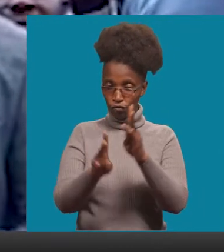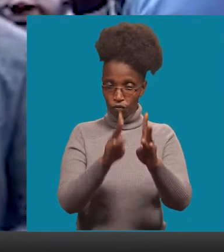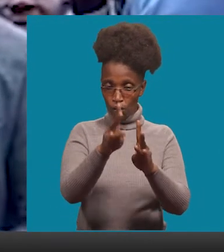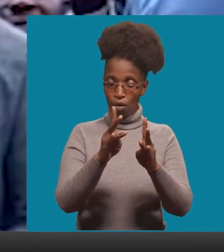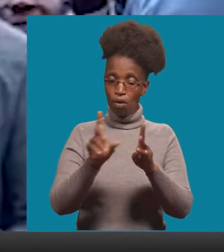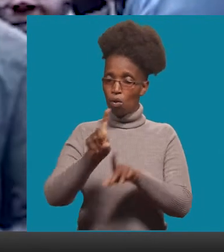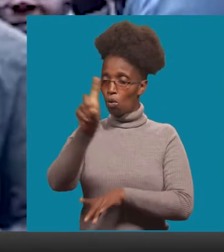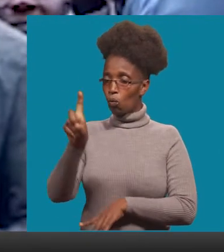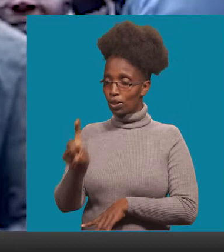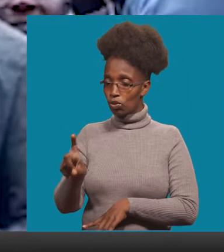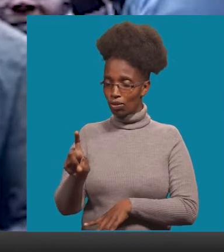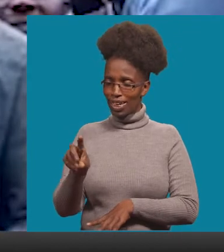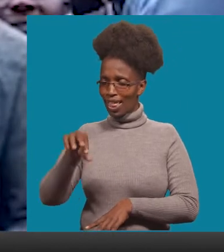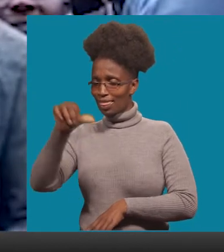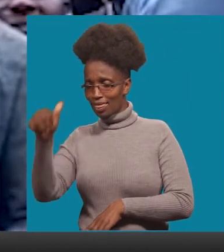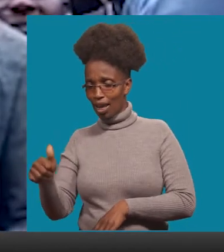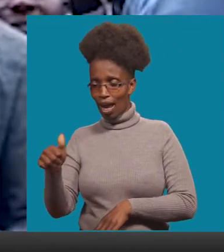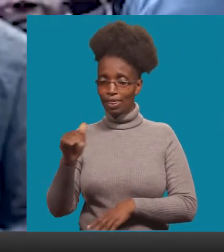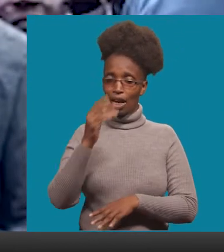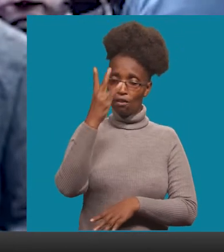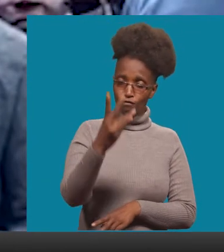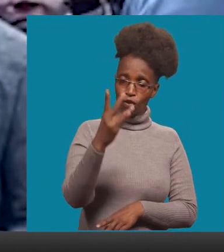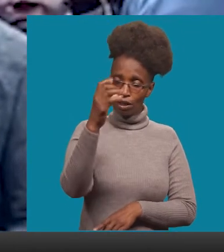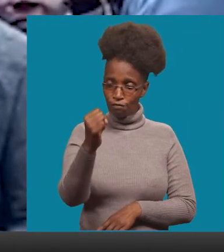45,144. So the question is, where did the extra